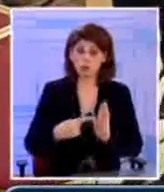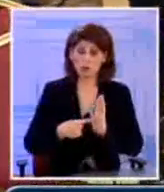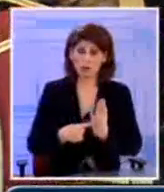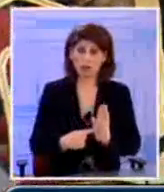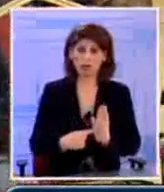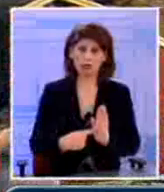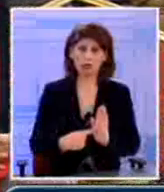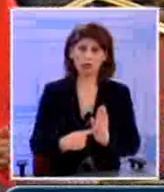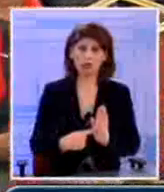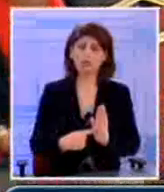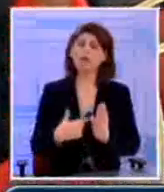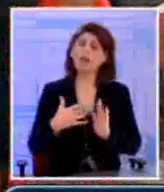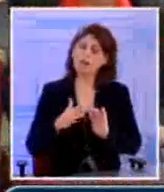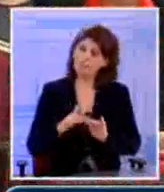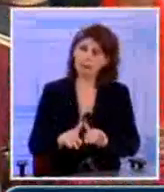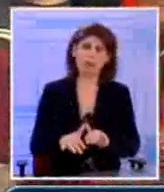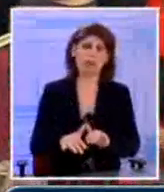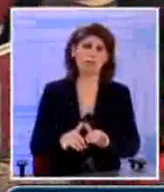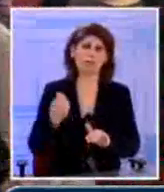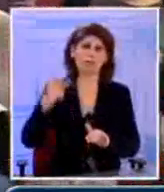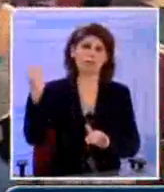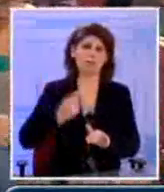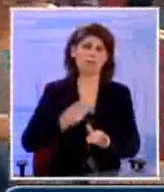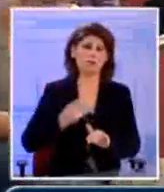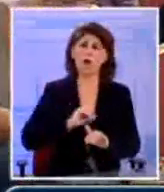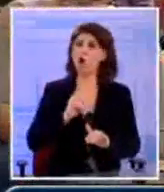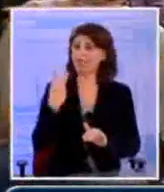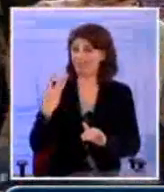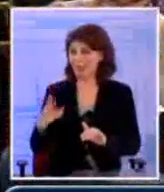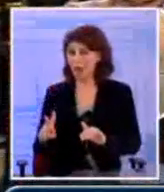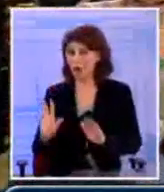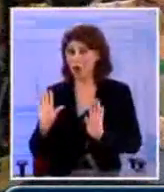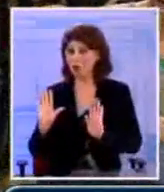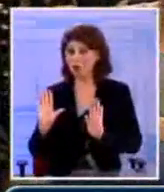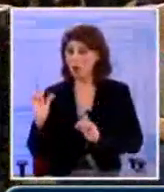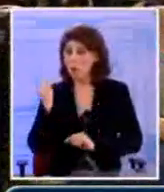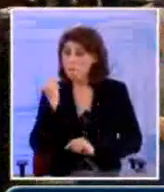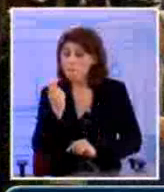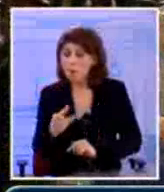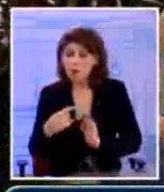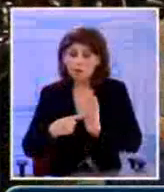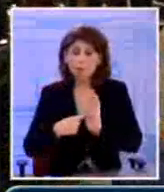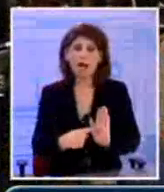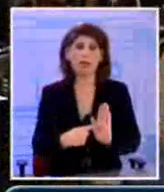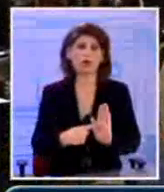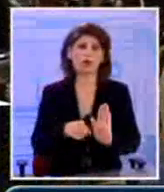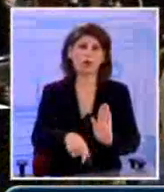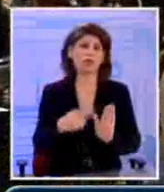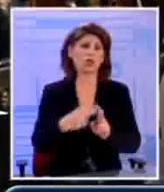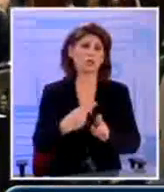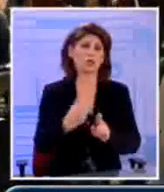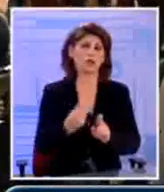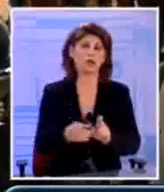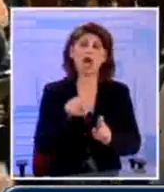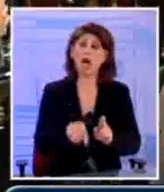παρόντων επηρεάζει και την πλειοψηφία με την οποία αποφασίζει η Βουλή. Αυτό